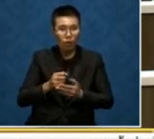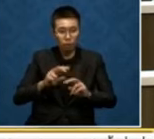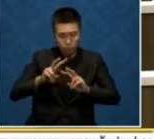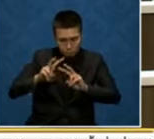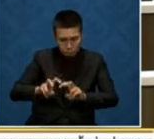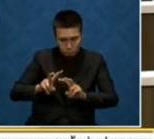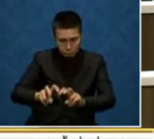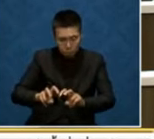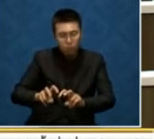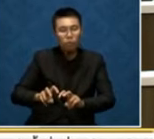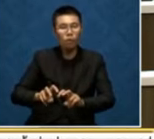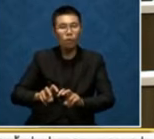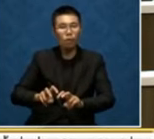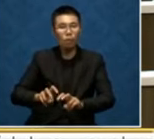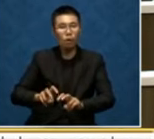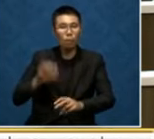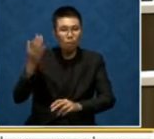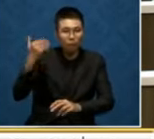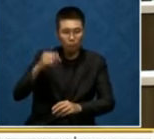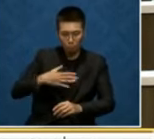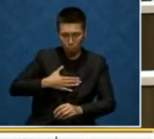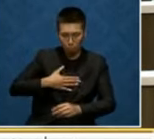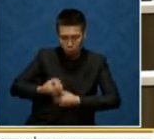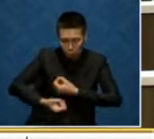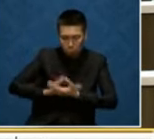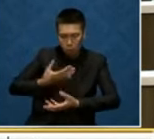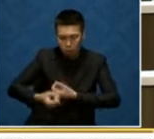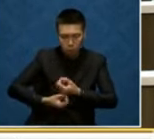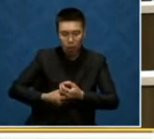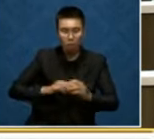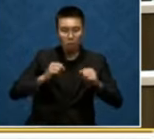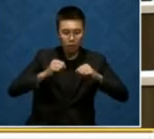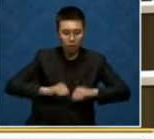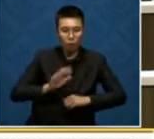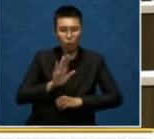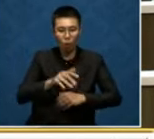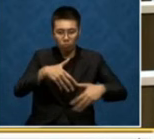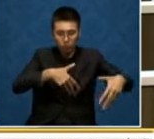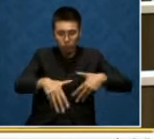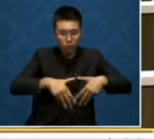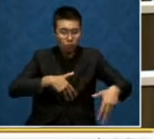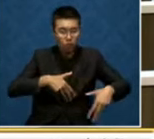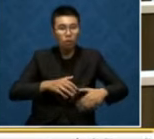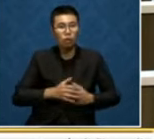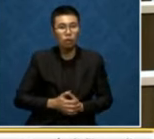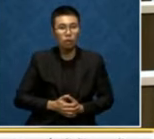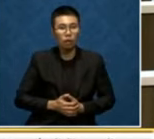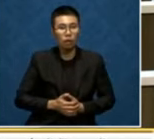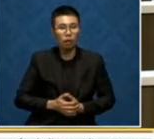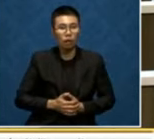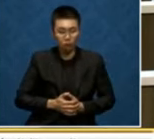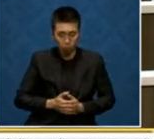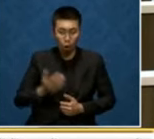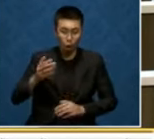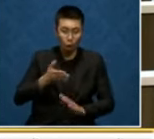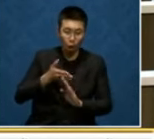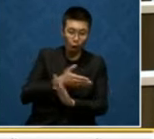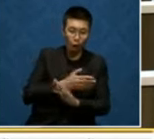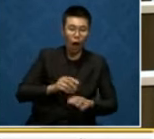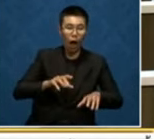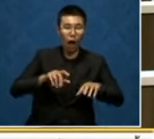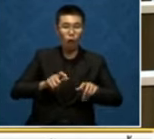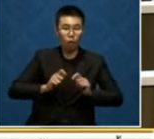ประเด็นที่ผมแนะนำเรียนไปว่ามติของประชาคมที่พี่น้องประชาชนเขาอนุญาตเขา